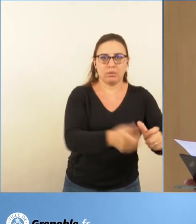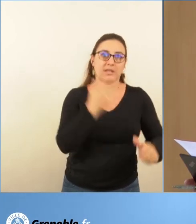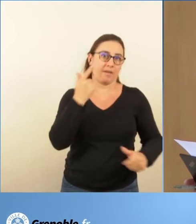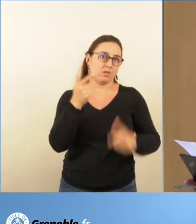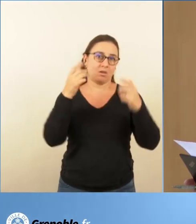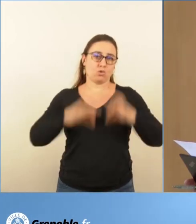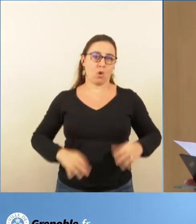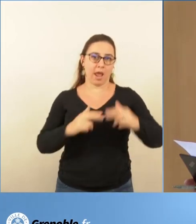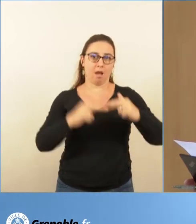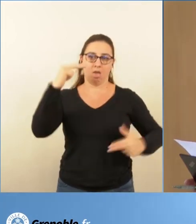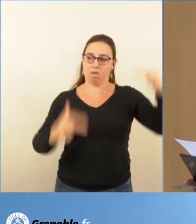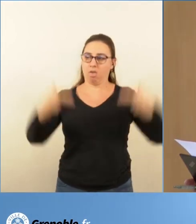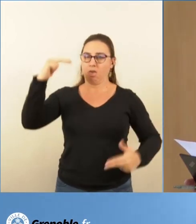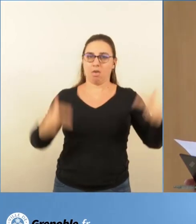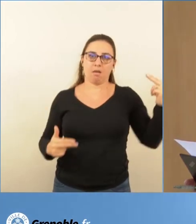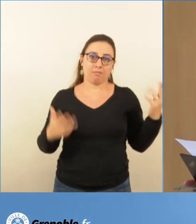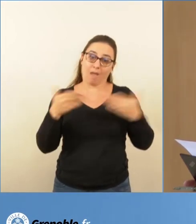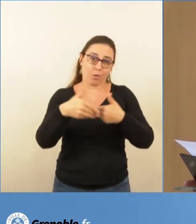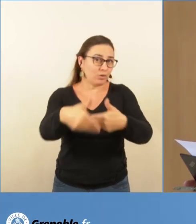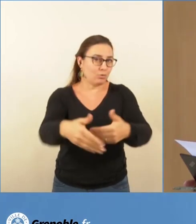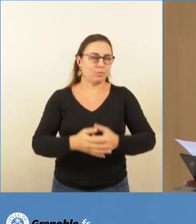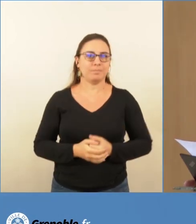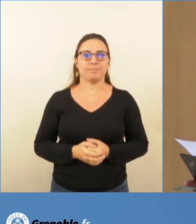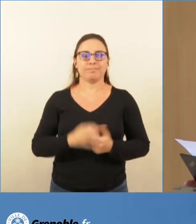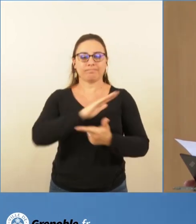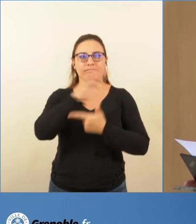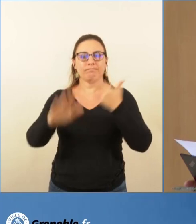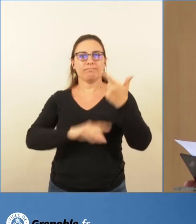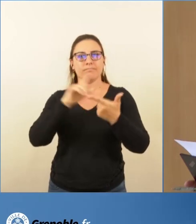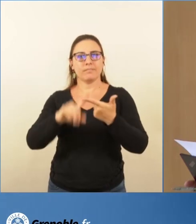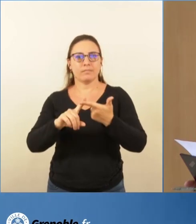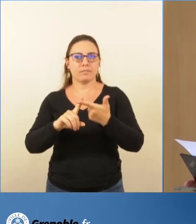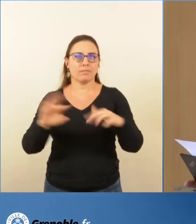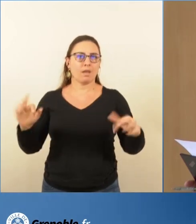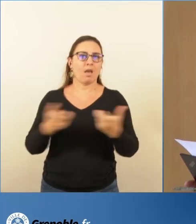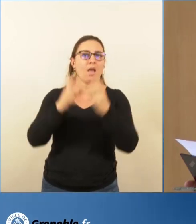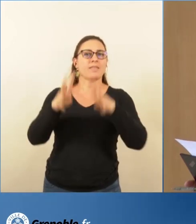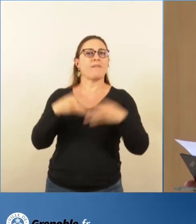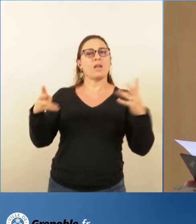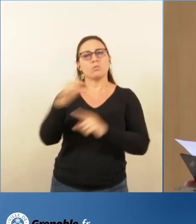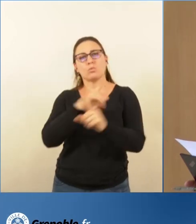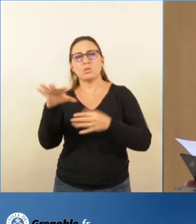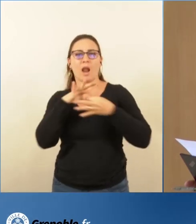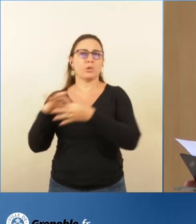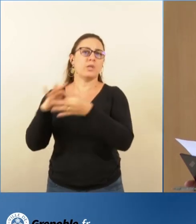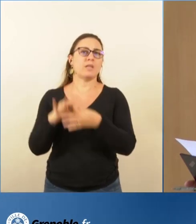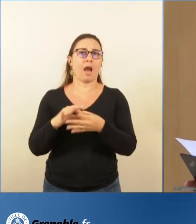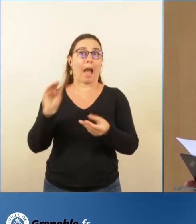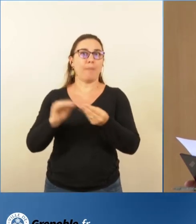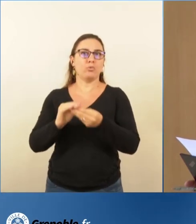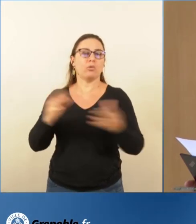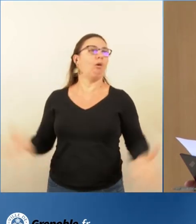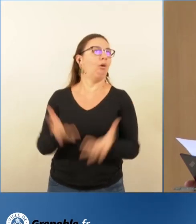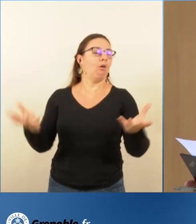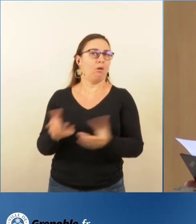seconde raison il ne faut pas abuser des tarifications sociales ou solidaires parce que les familles